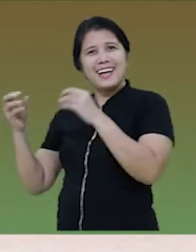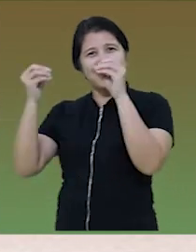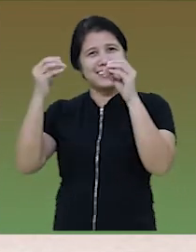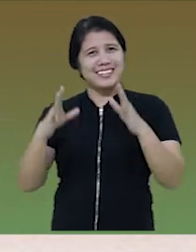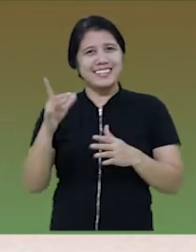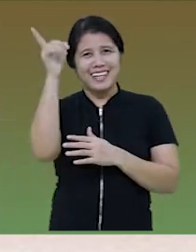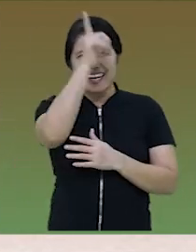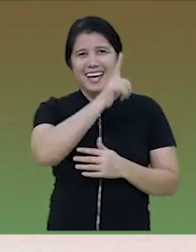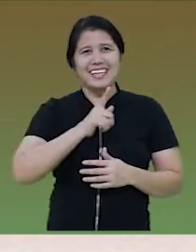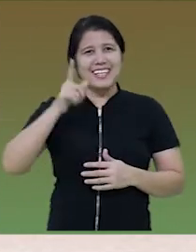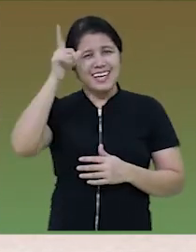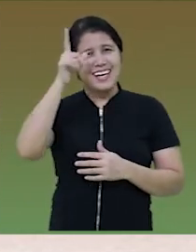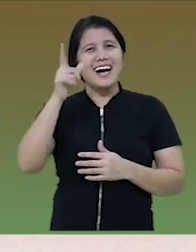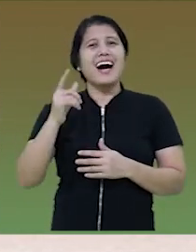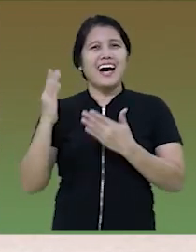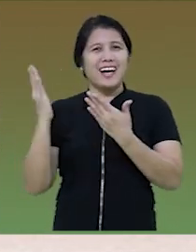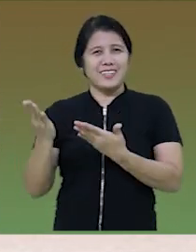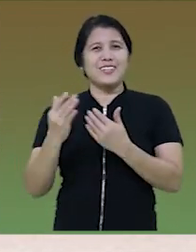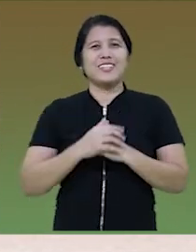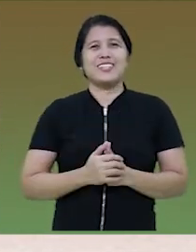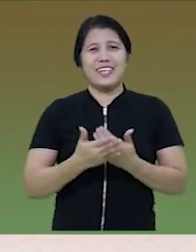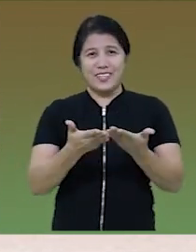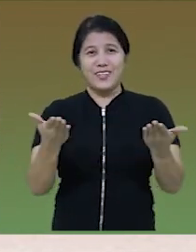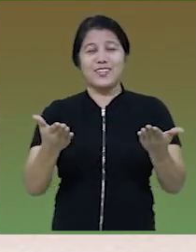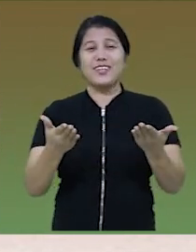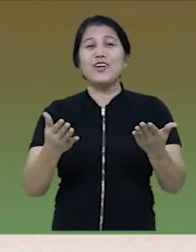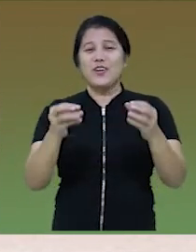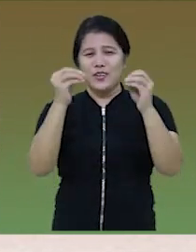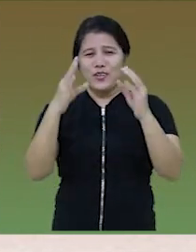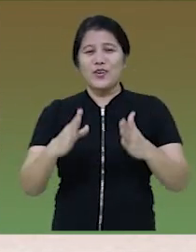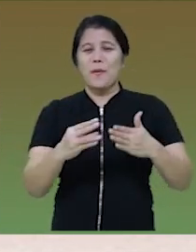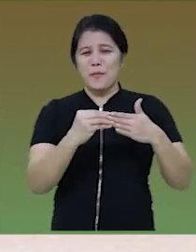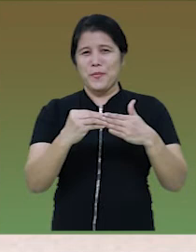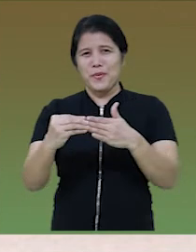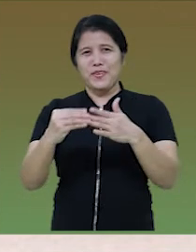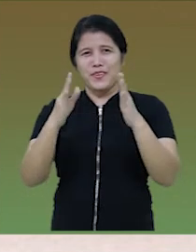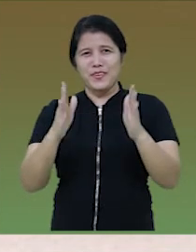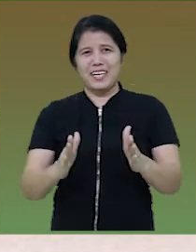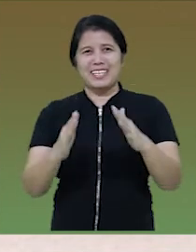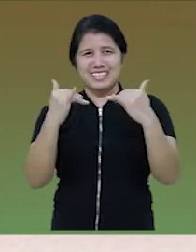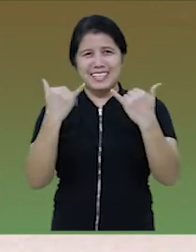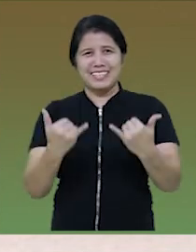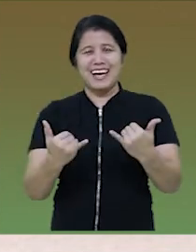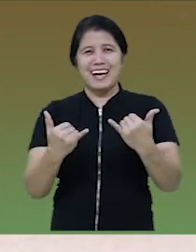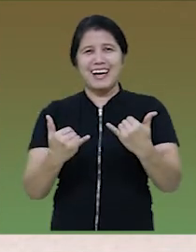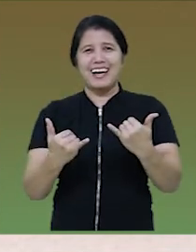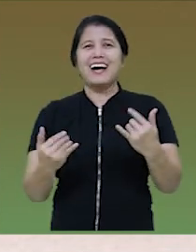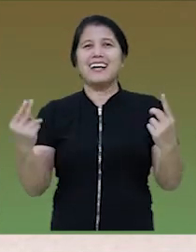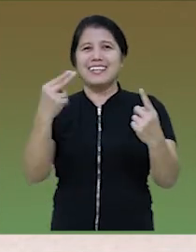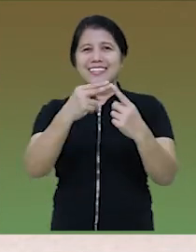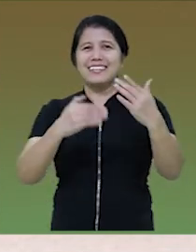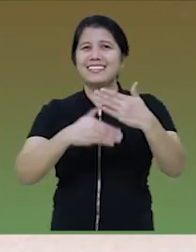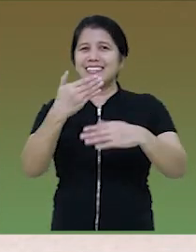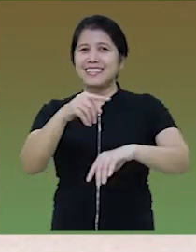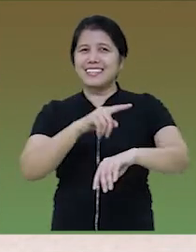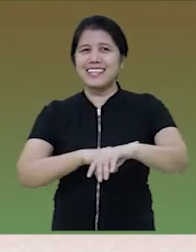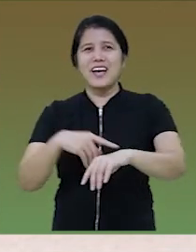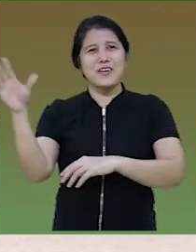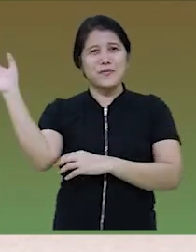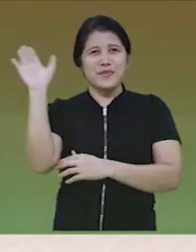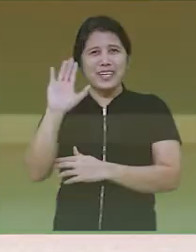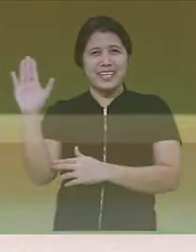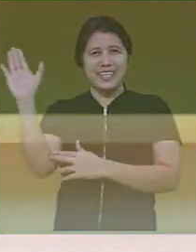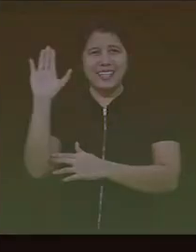si Teacher Lila, ang inyong naging guro patnubay sa araw na ito. Hanggang sa muli,